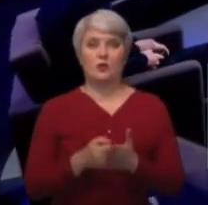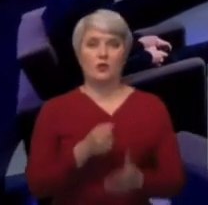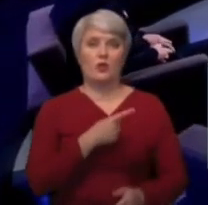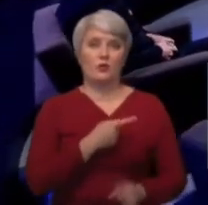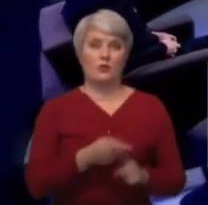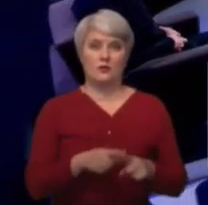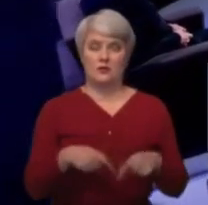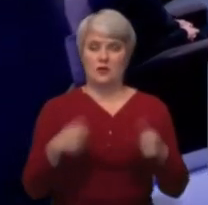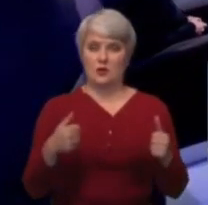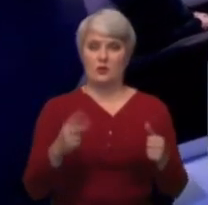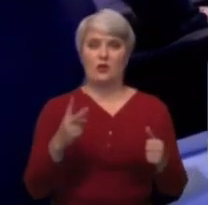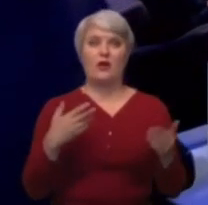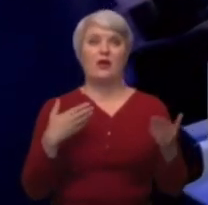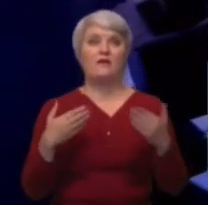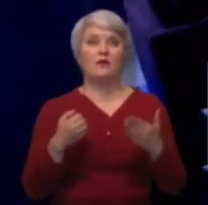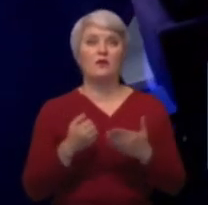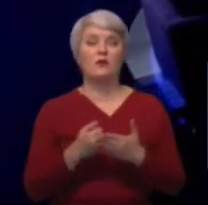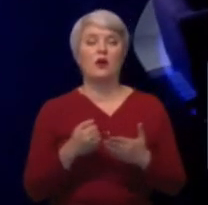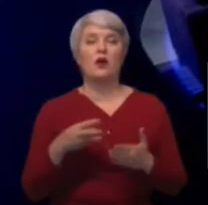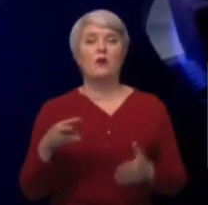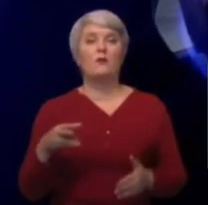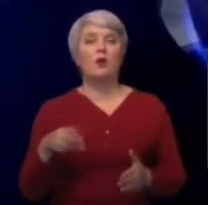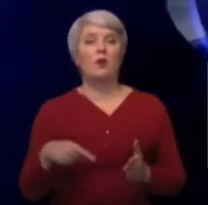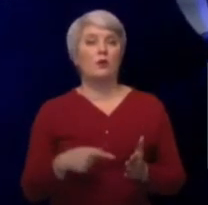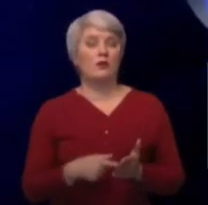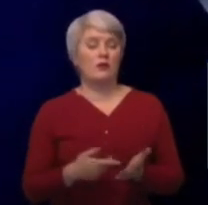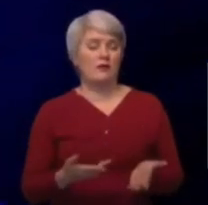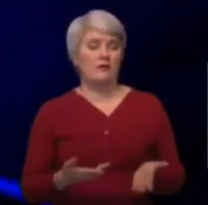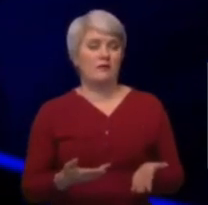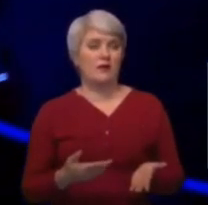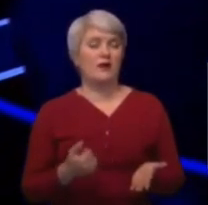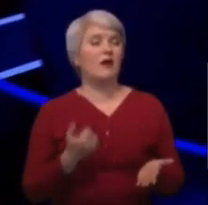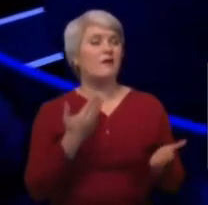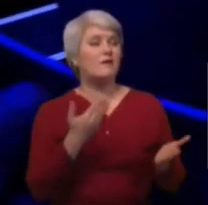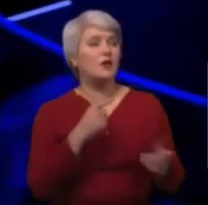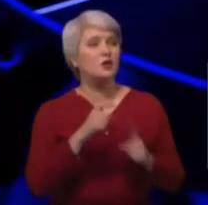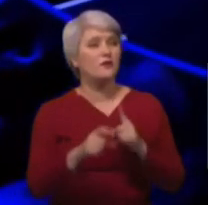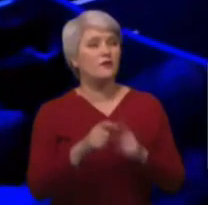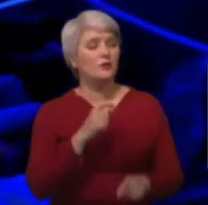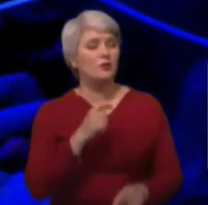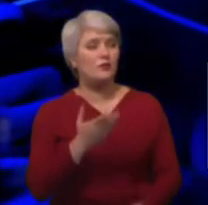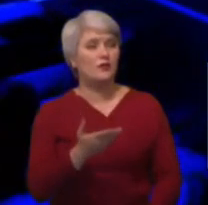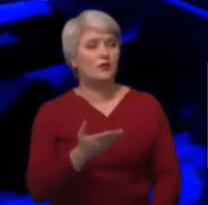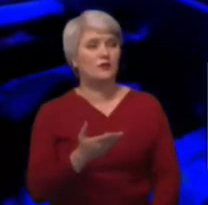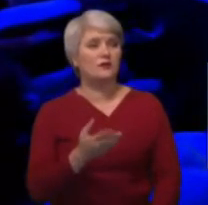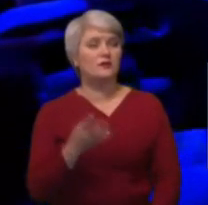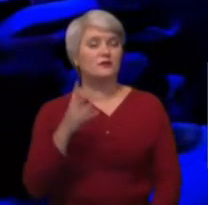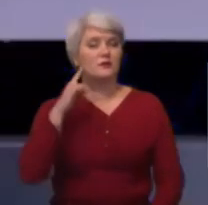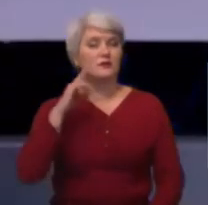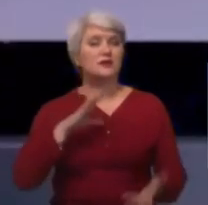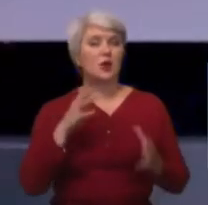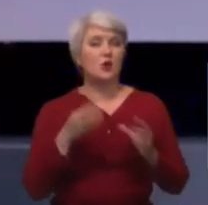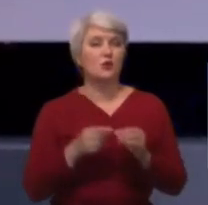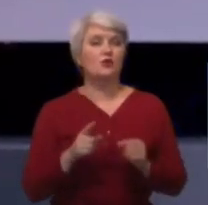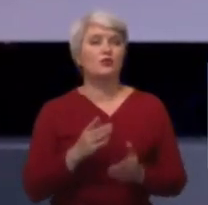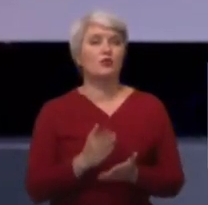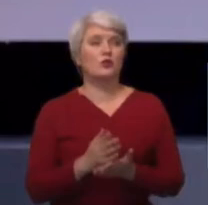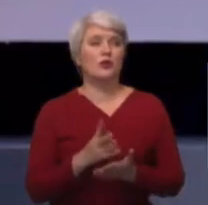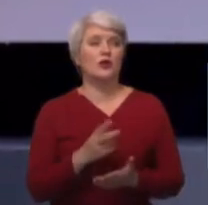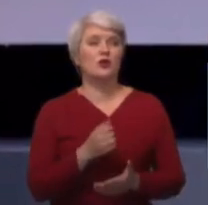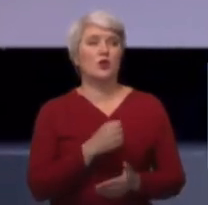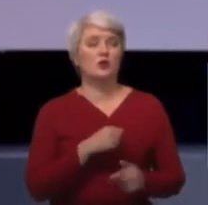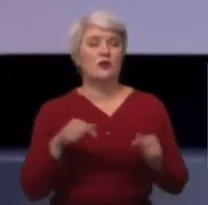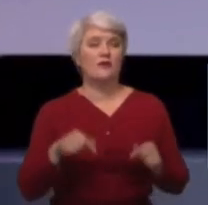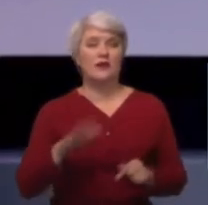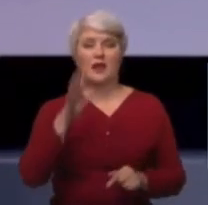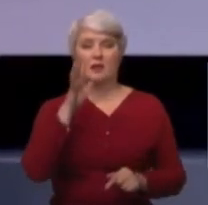круто, але ж яке відношення це має до Миколаєва? Юрій Грантуров, ваша відповідь на це ж саме питання. Надо исходить из того, что есть, к сожалению, в эти